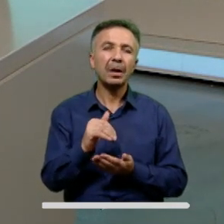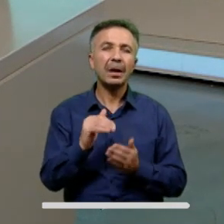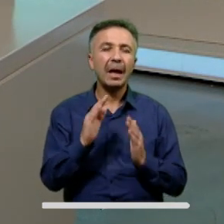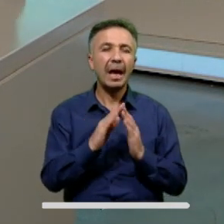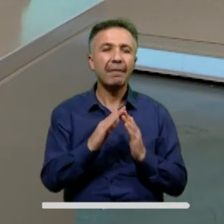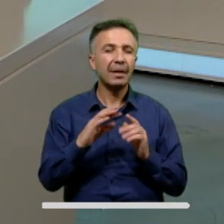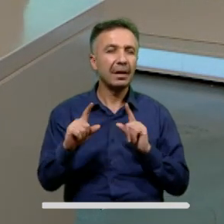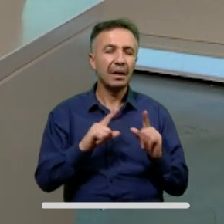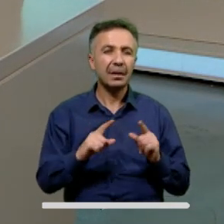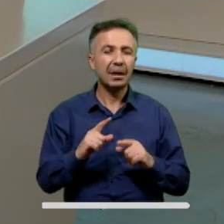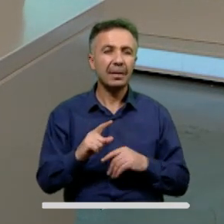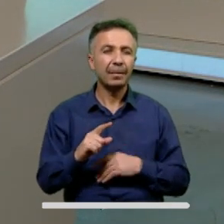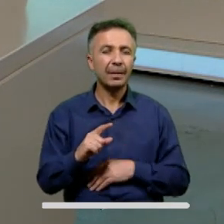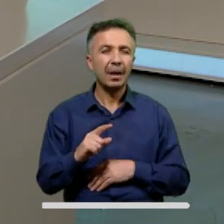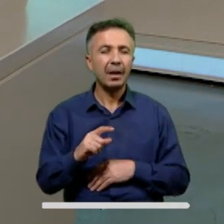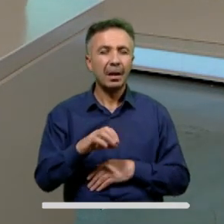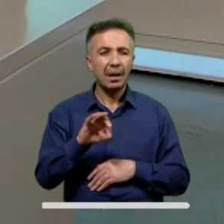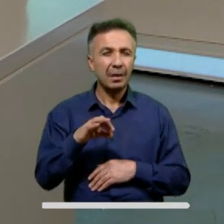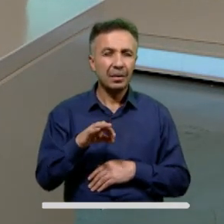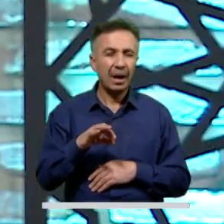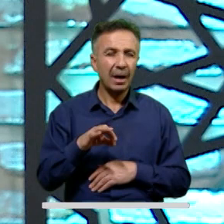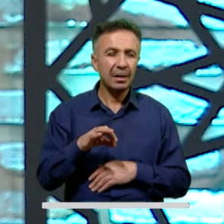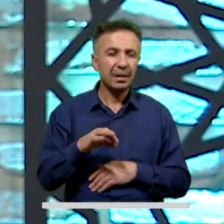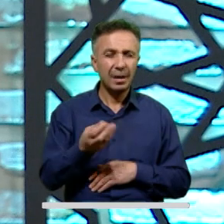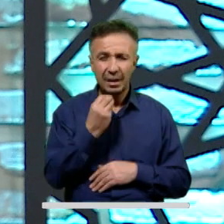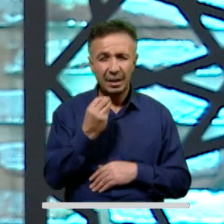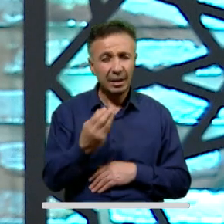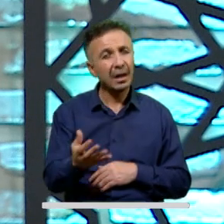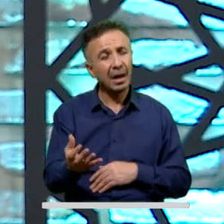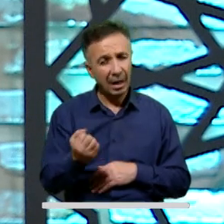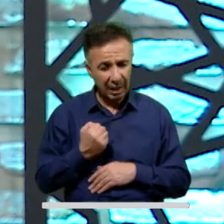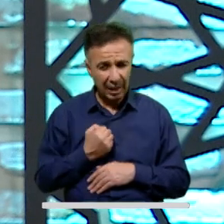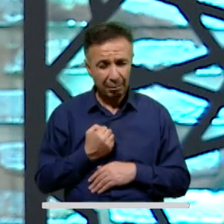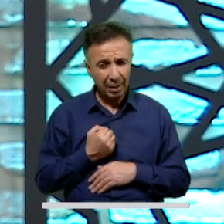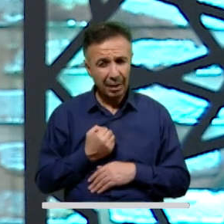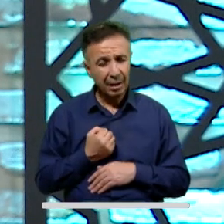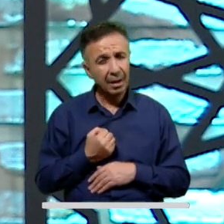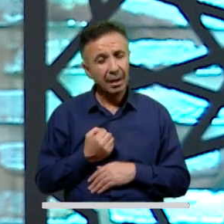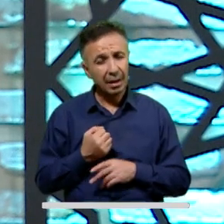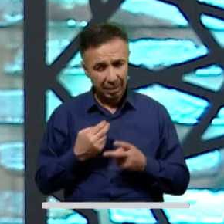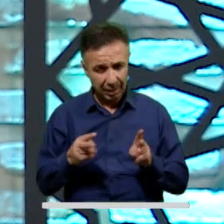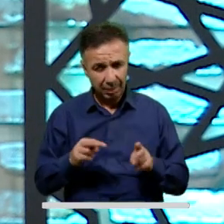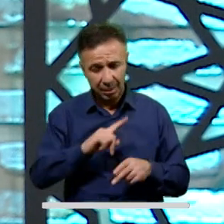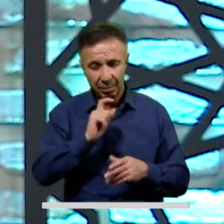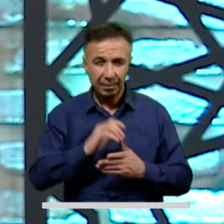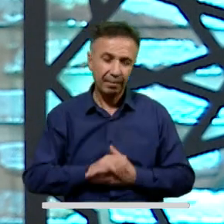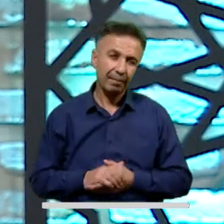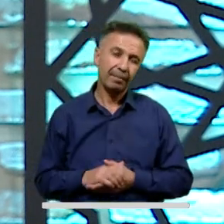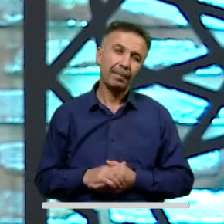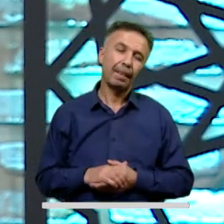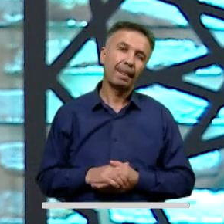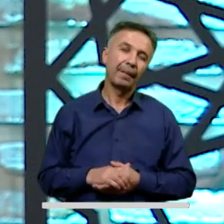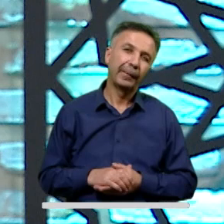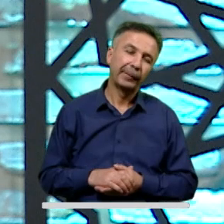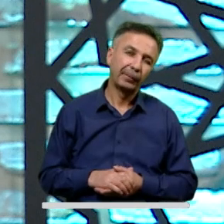ihtiyaçları, çaydı, işte havlu peçeteydi, işte ihtiyaçları, yiyecekler almak, mutfak eşyasını almak helal mı, haram mı yani? Soralım. Alalım mı, alalım.